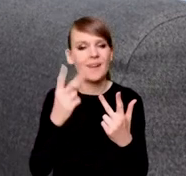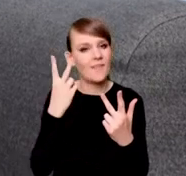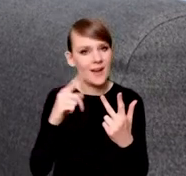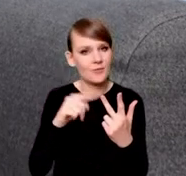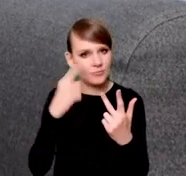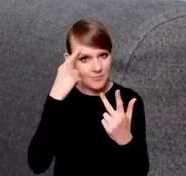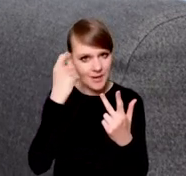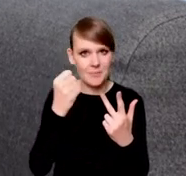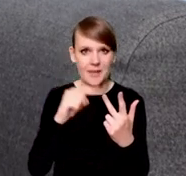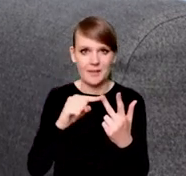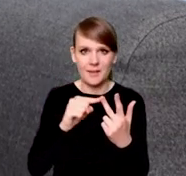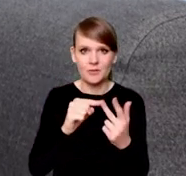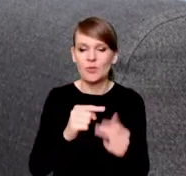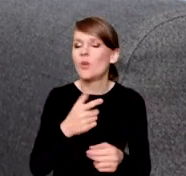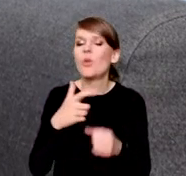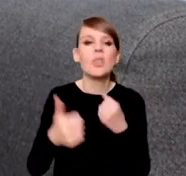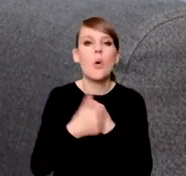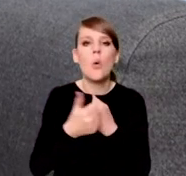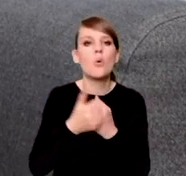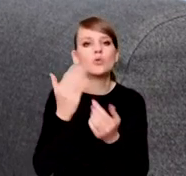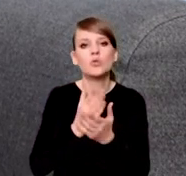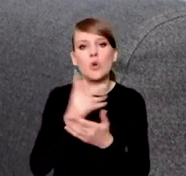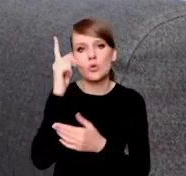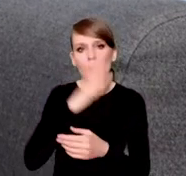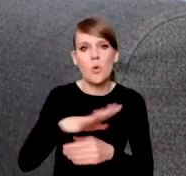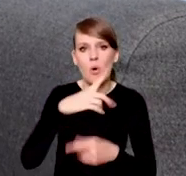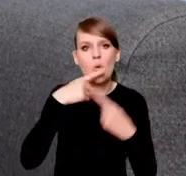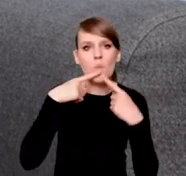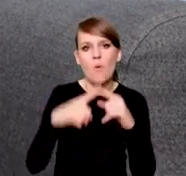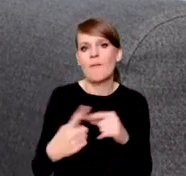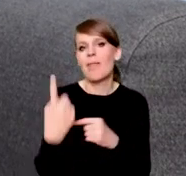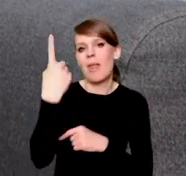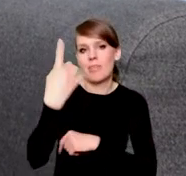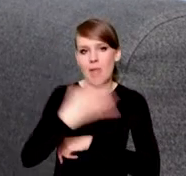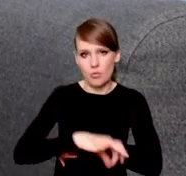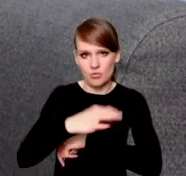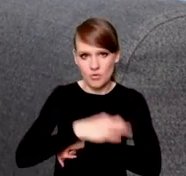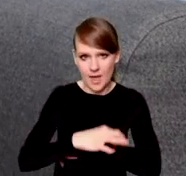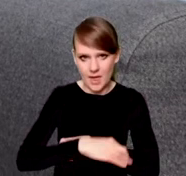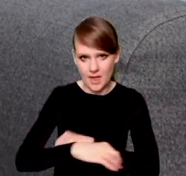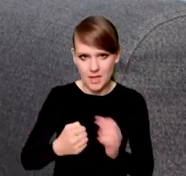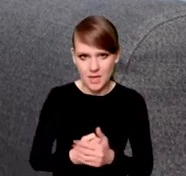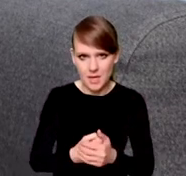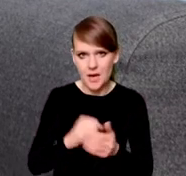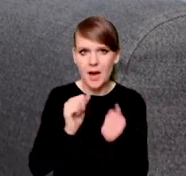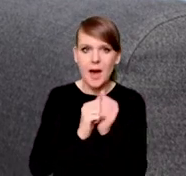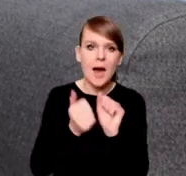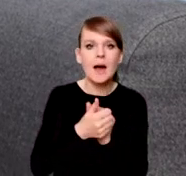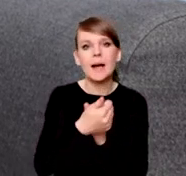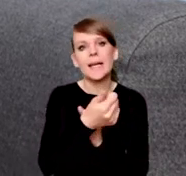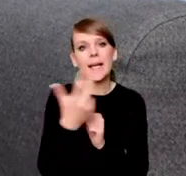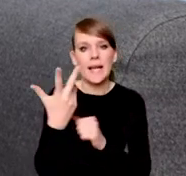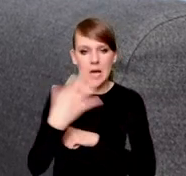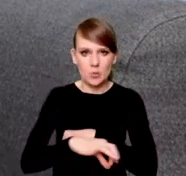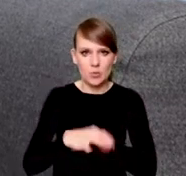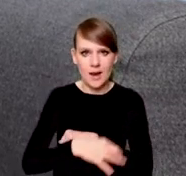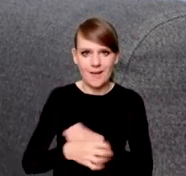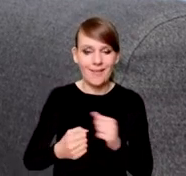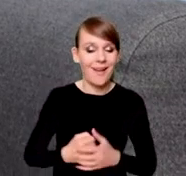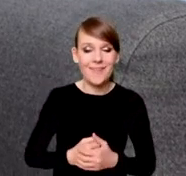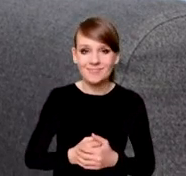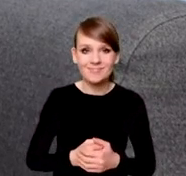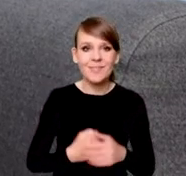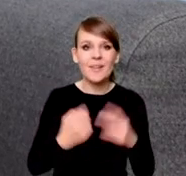że tu nie chodzi tylko o społeczną odpowiedzialność pojedynczej uczelni, czy nawet o grupy uczelni, tylko chodzi o pewien